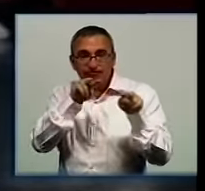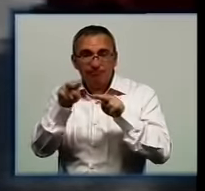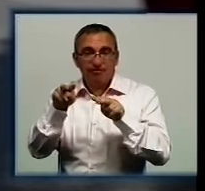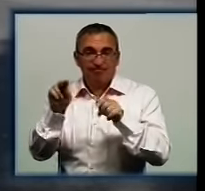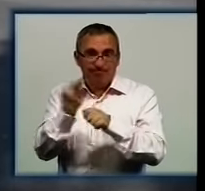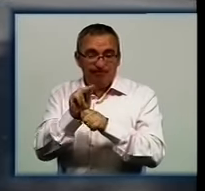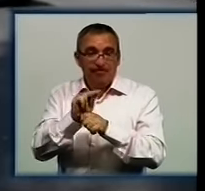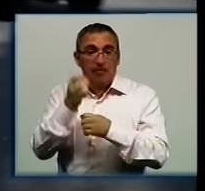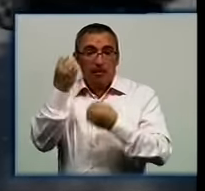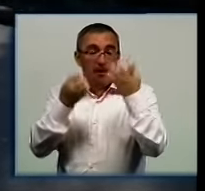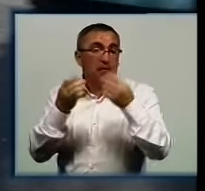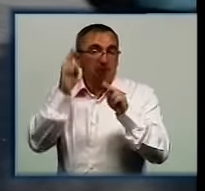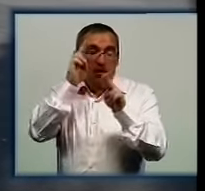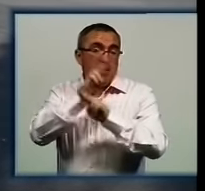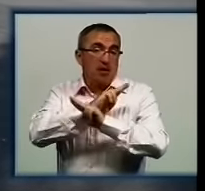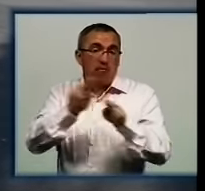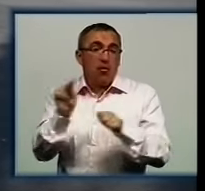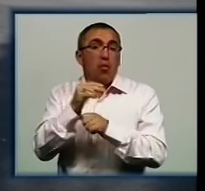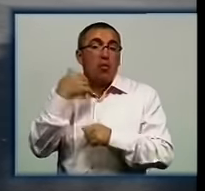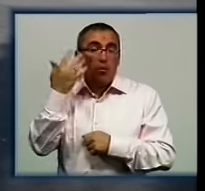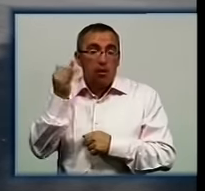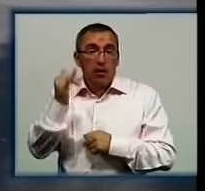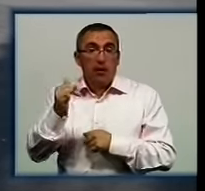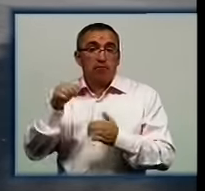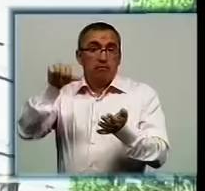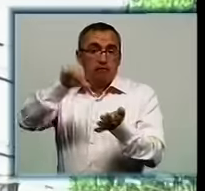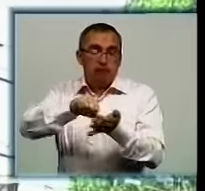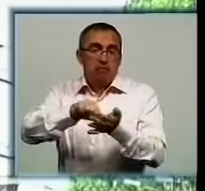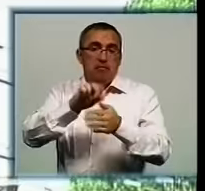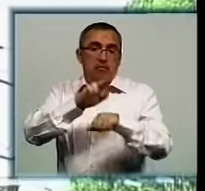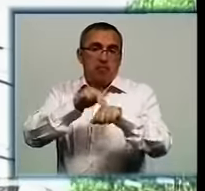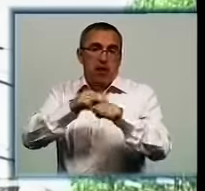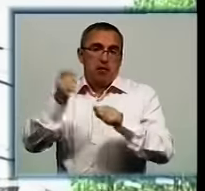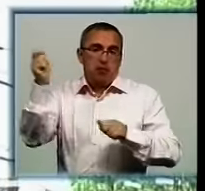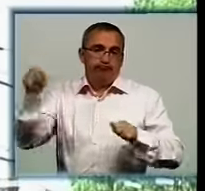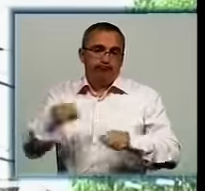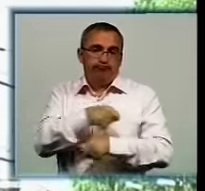запрацюють, невідомо. Сьогодні на жвавому перехресті з'явилися регулювальники ДАІ.